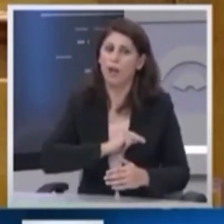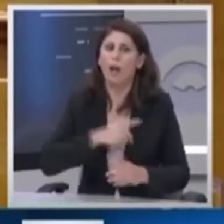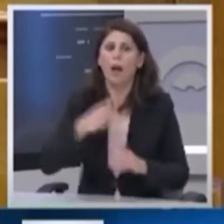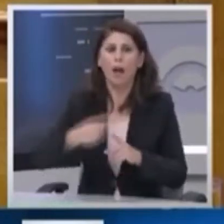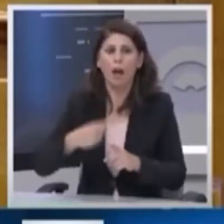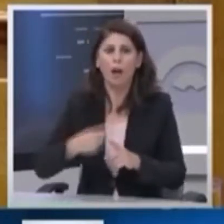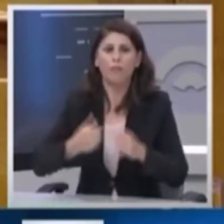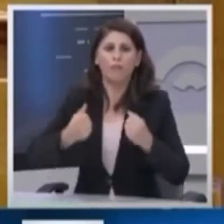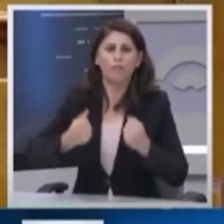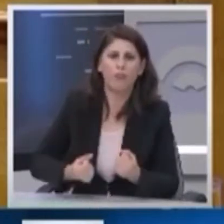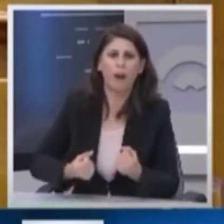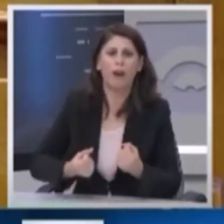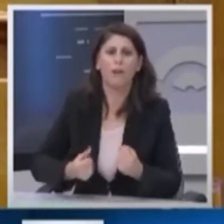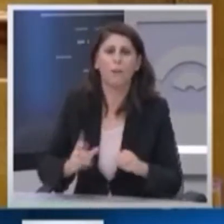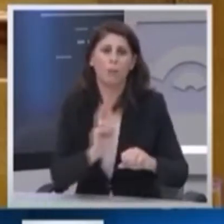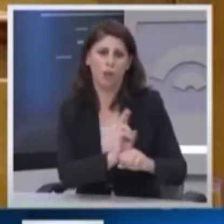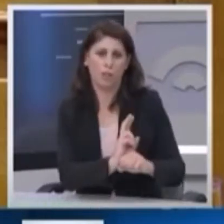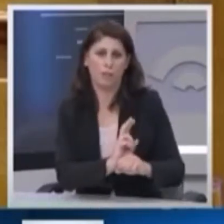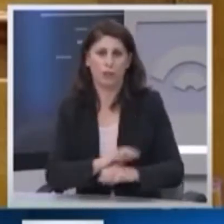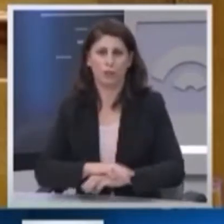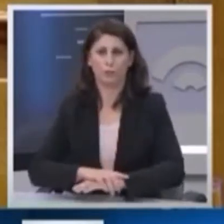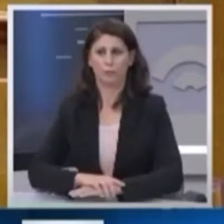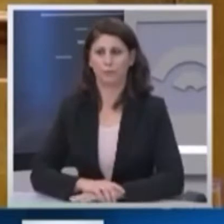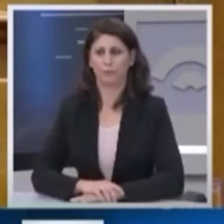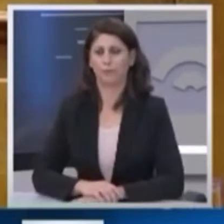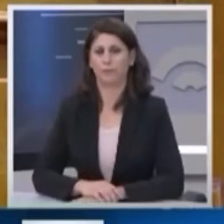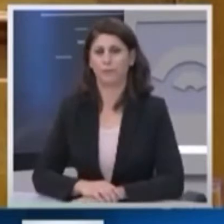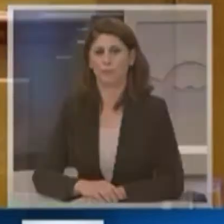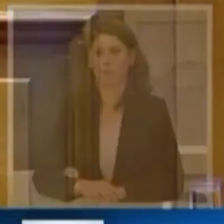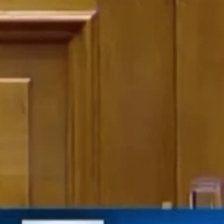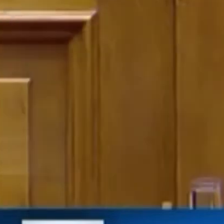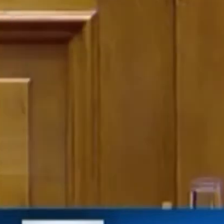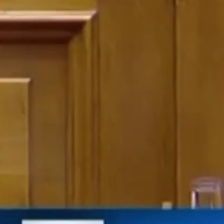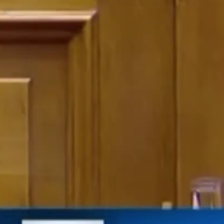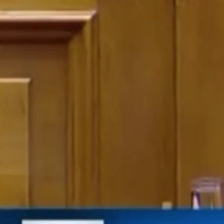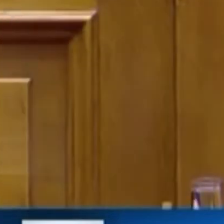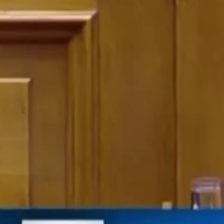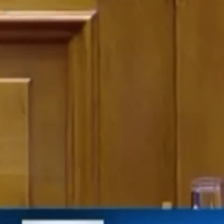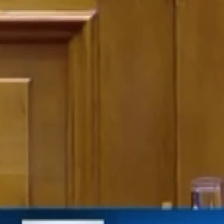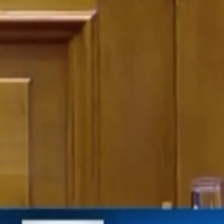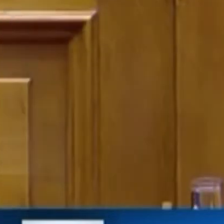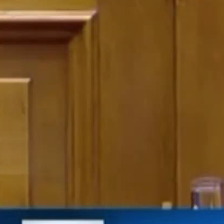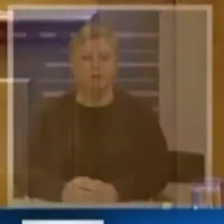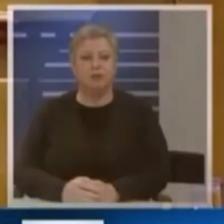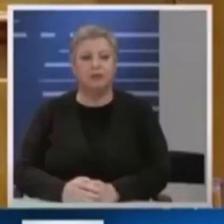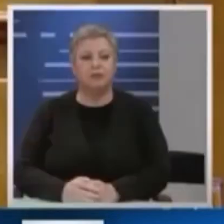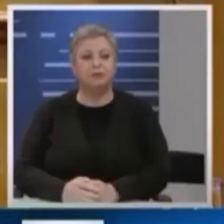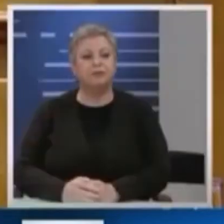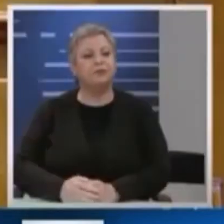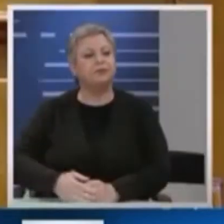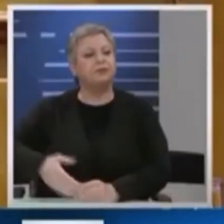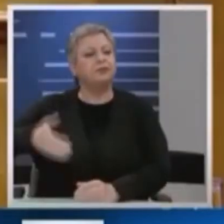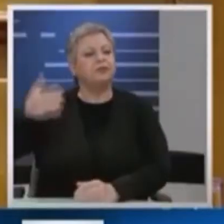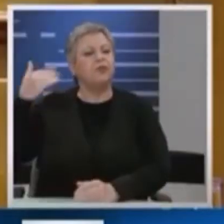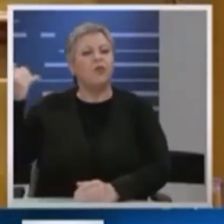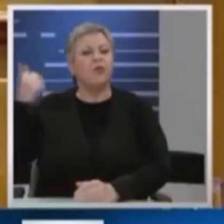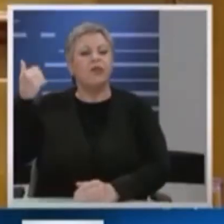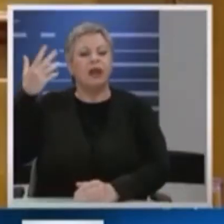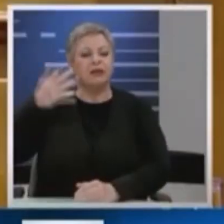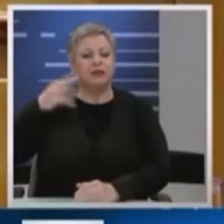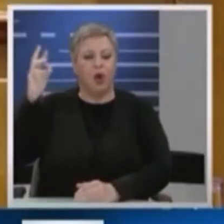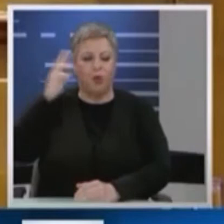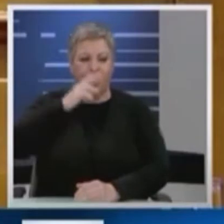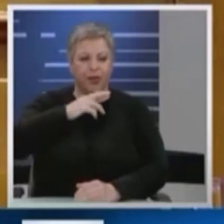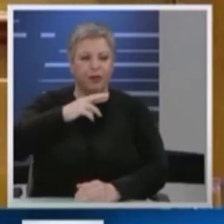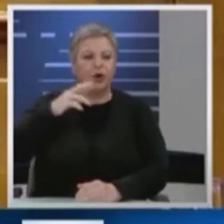πλεονασμάτων. Έτσι λοιπόν, λίγες εβδομάδες μετά, ο Πρωθυπουργός επιχείρησε στη Διεθνή Έκθεση